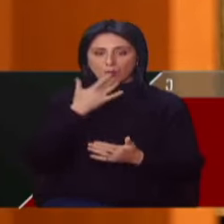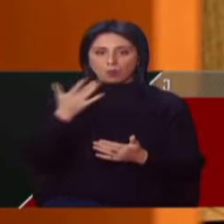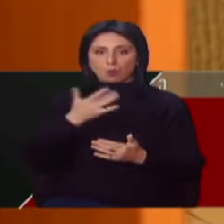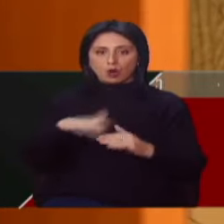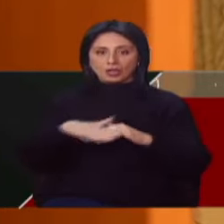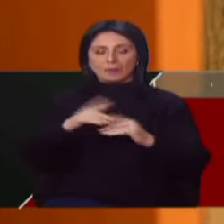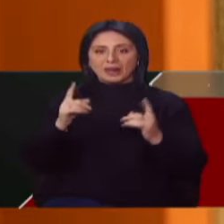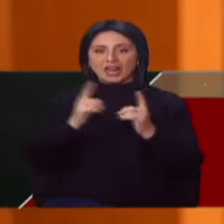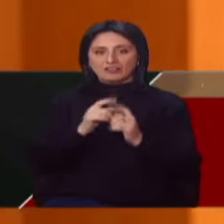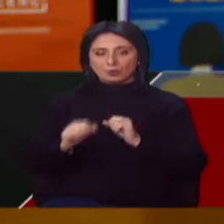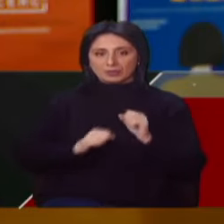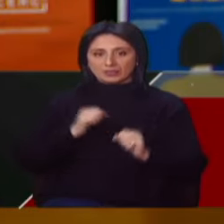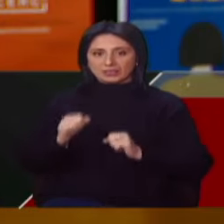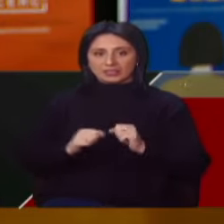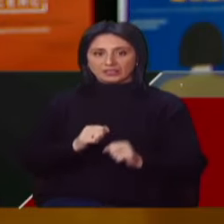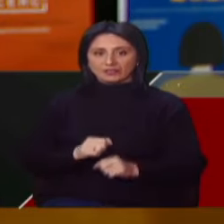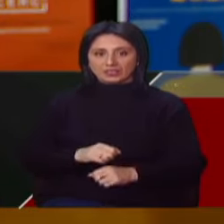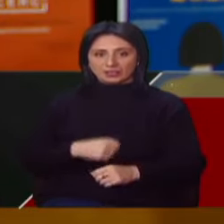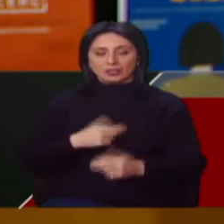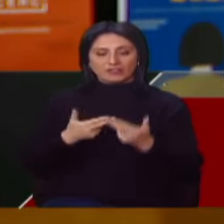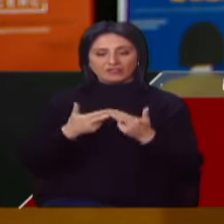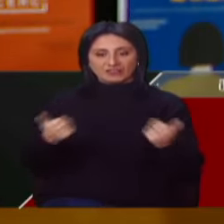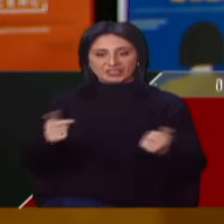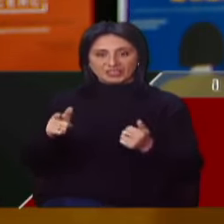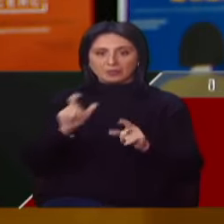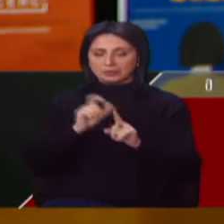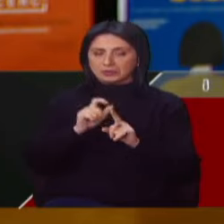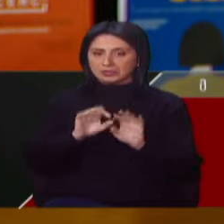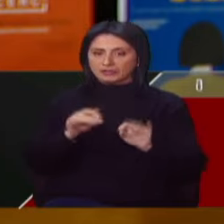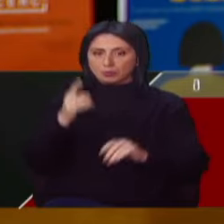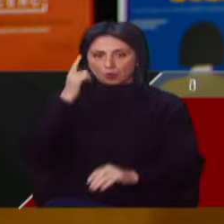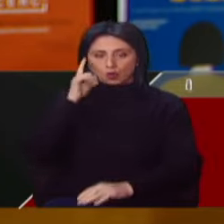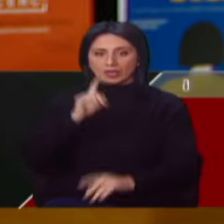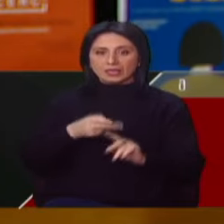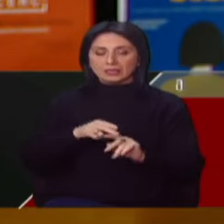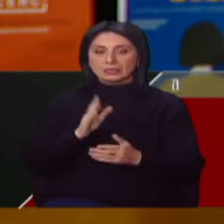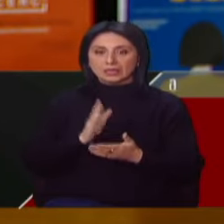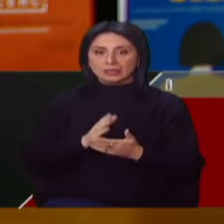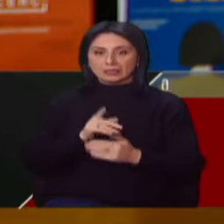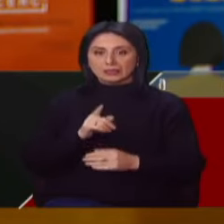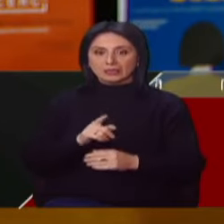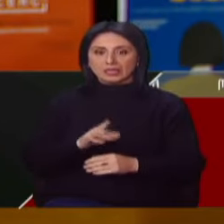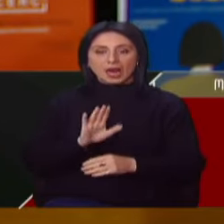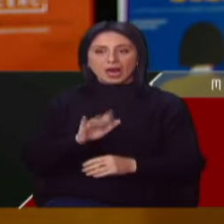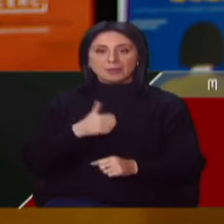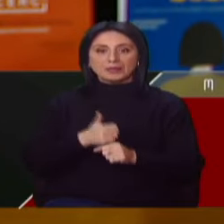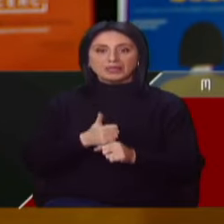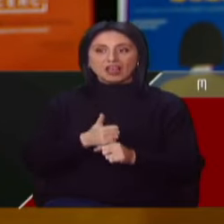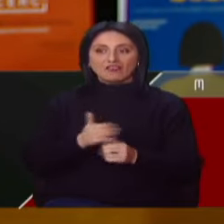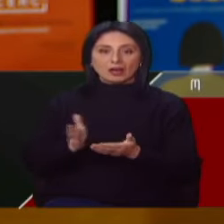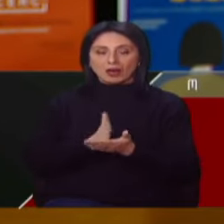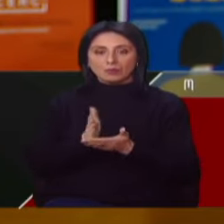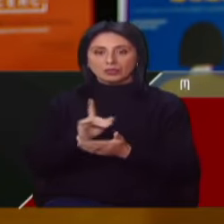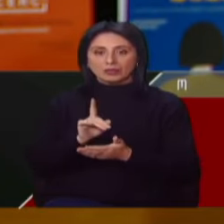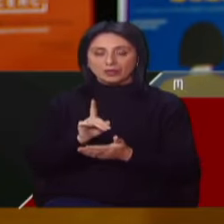პოლიტიკური პლატფორმიდან ცდილობს. Სრულად ვიზიარებ ამ მოწოდებას და მგონია რომ ეს არის არათუ მთავარი